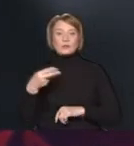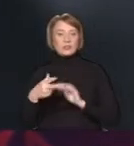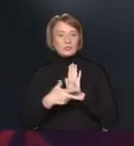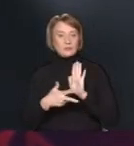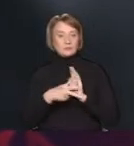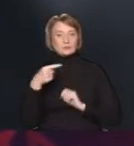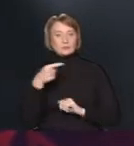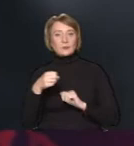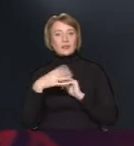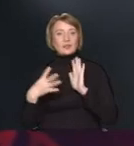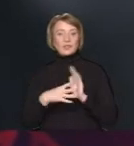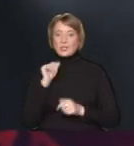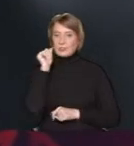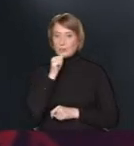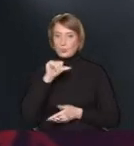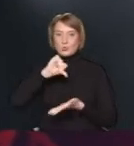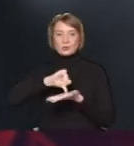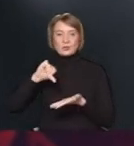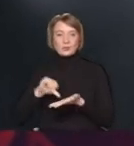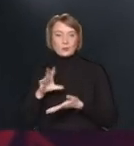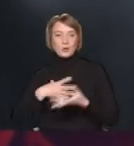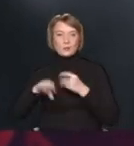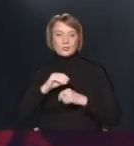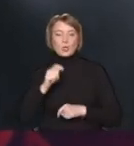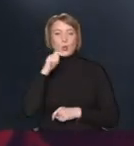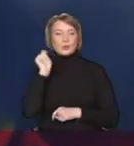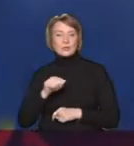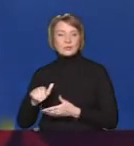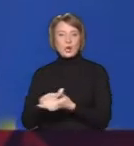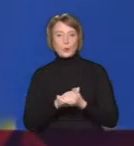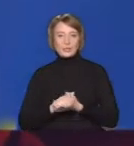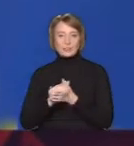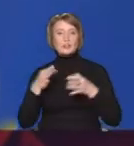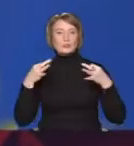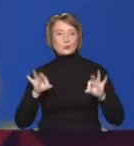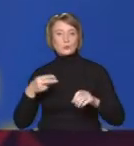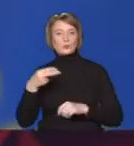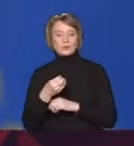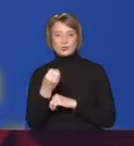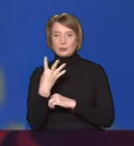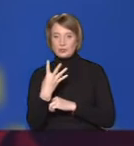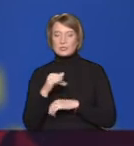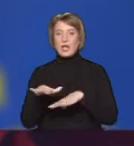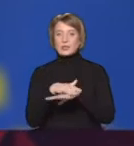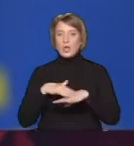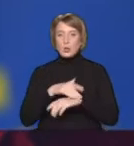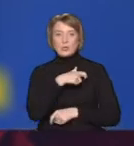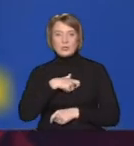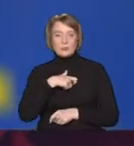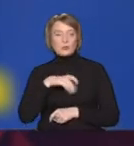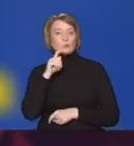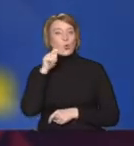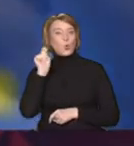по 2019 роки був членом всеукраїнського об'єднання «Свобода». У 2014-му став народним депутатом